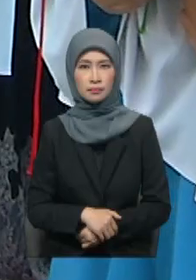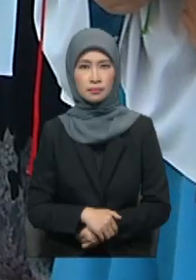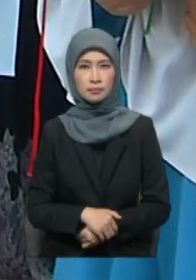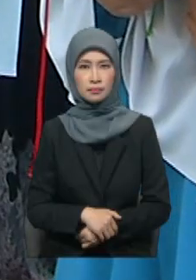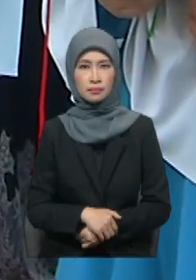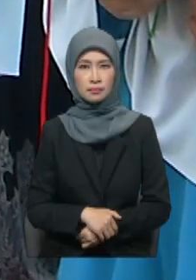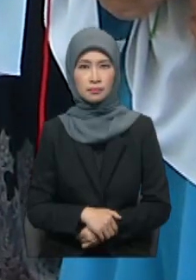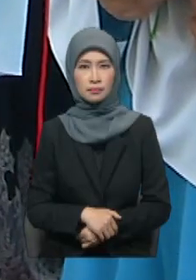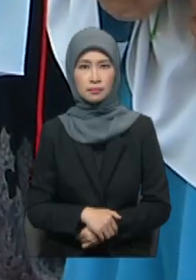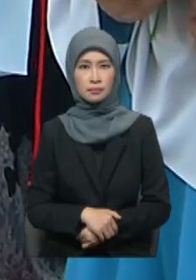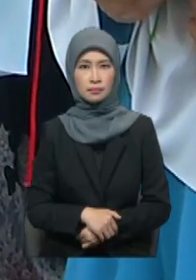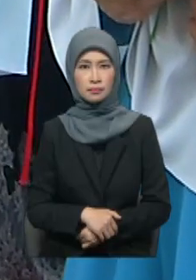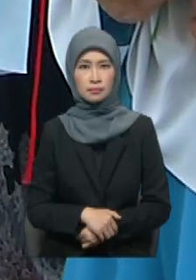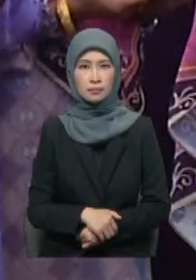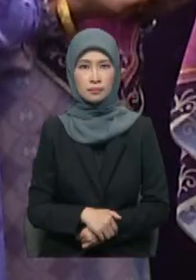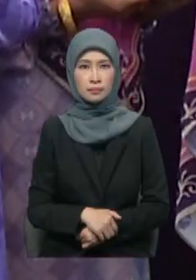ya